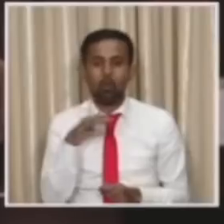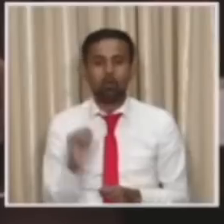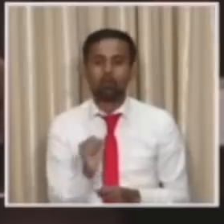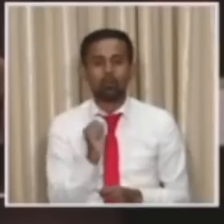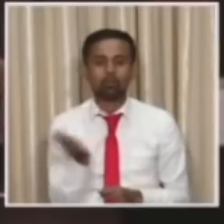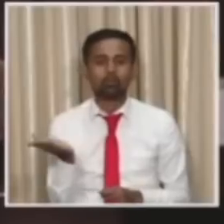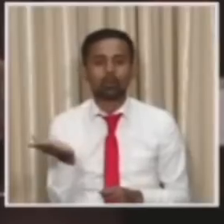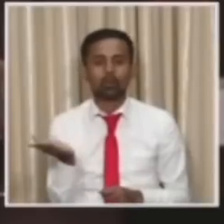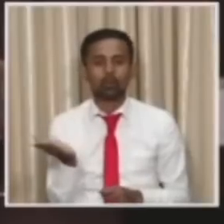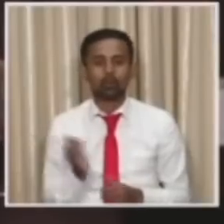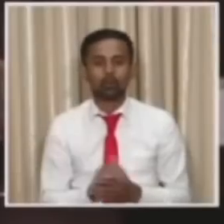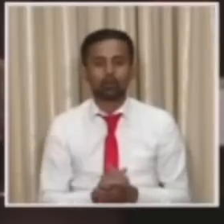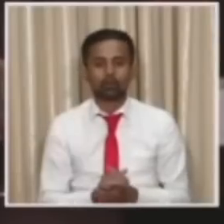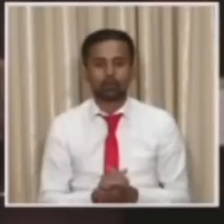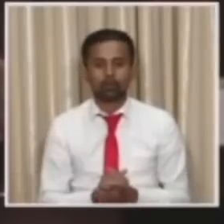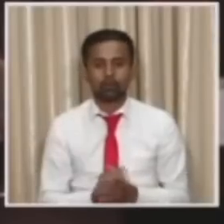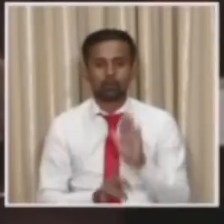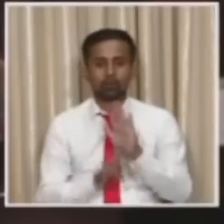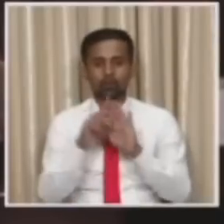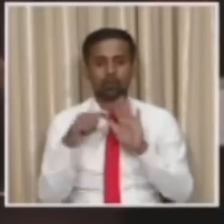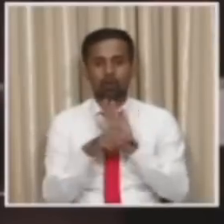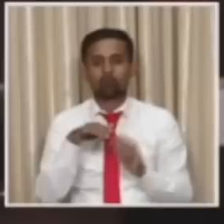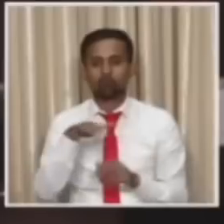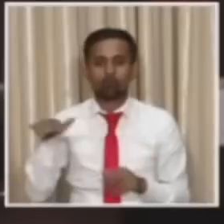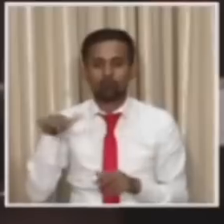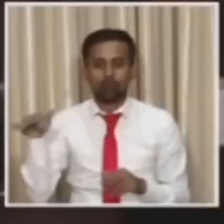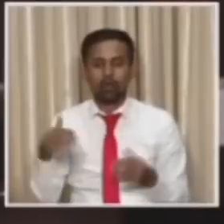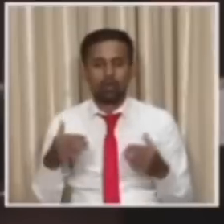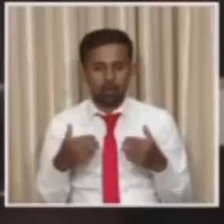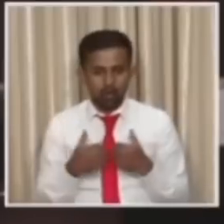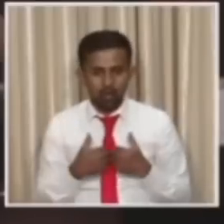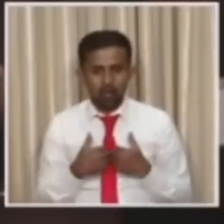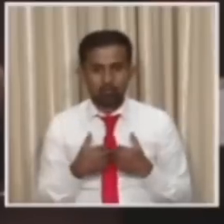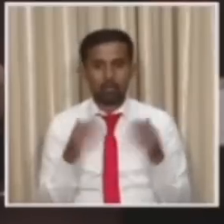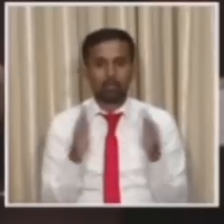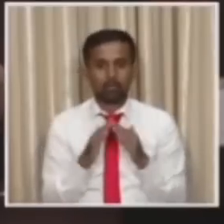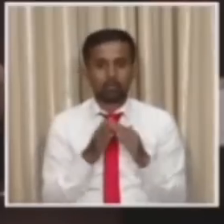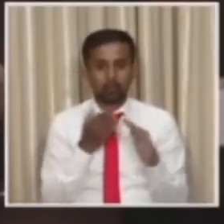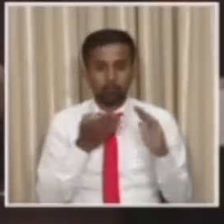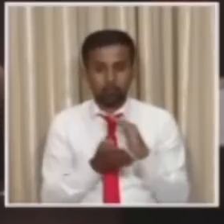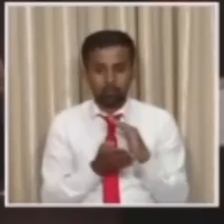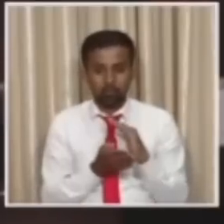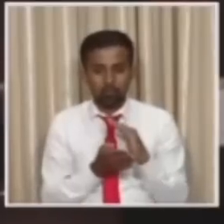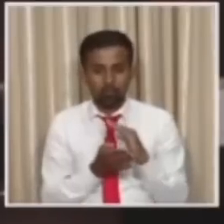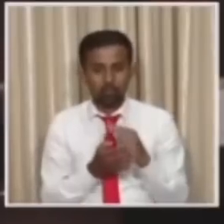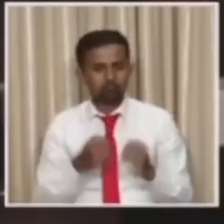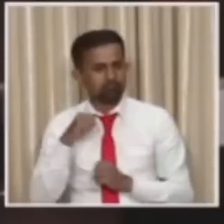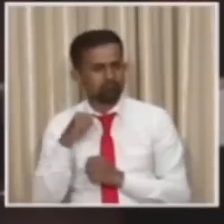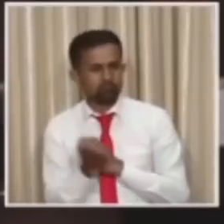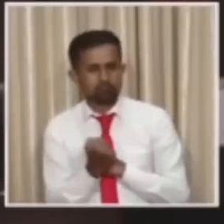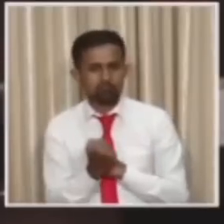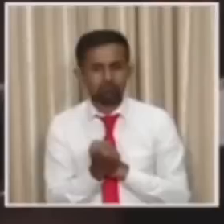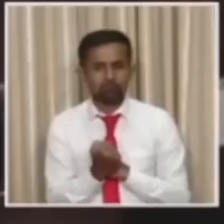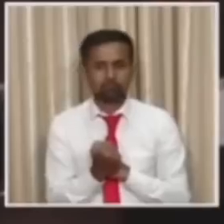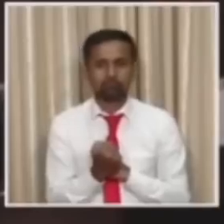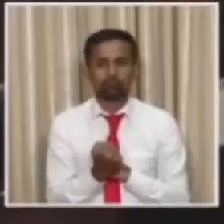naangal vadakkalakkile naangal ingludiya veet illangalukkile poondu பல மக்கள் பல இராணுவ புலனாய்வுத்துறை போலீஸ்